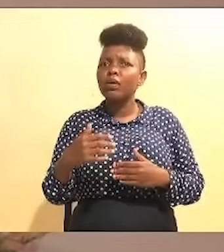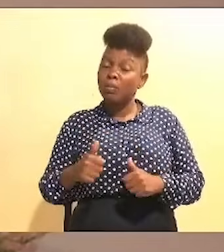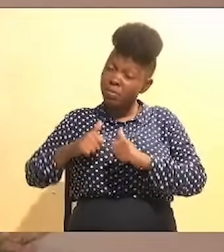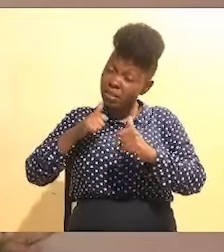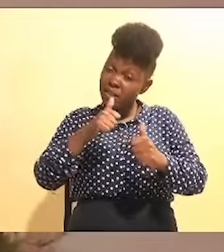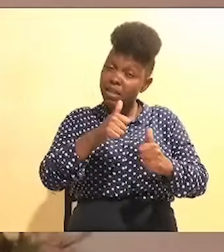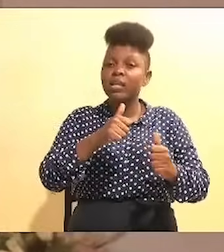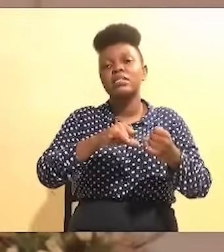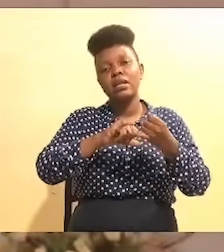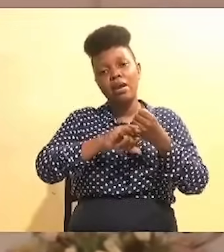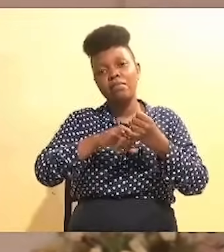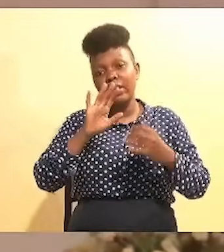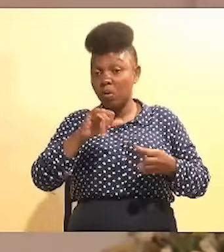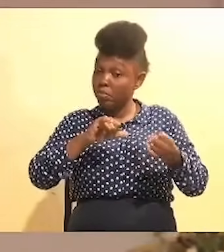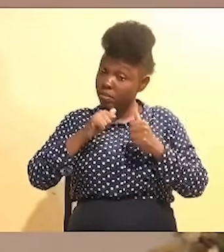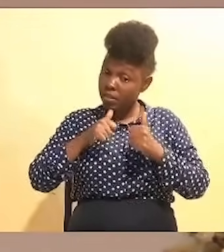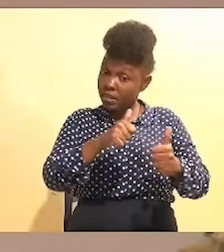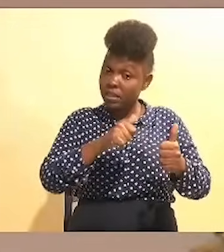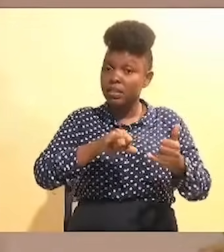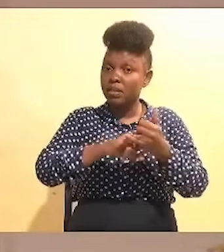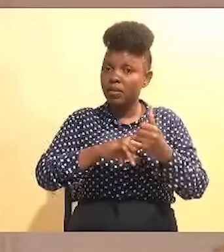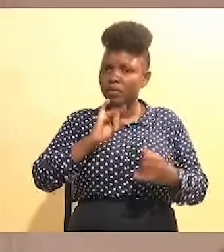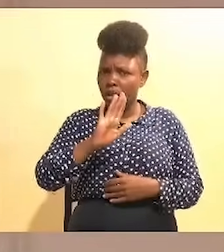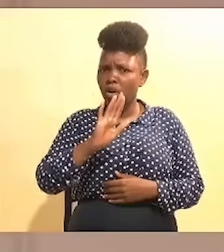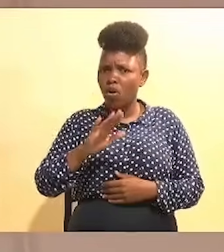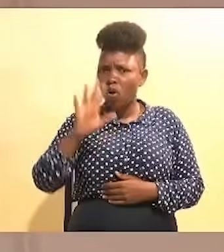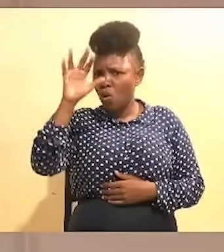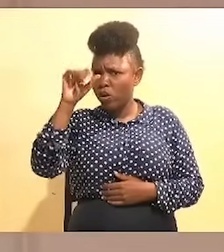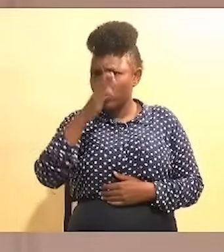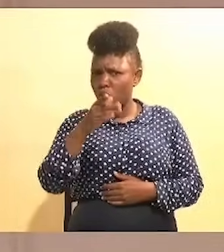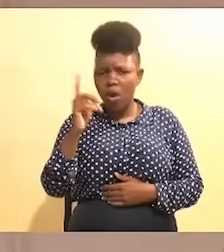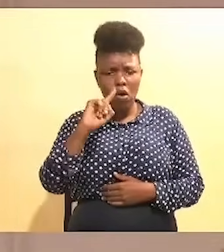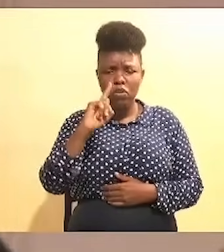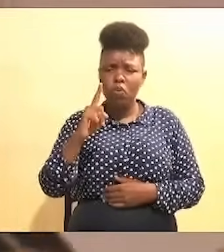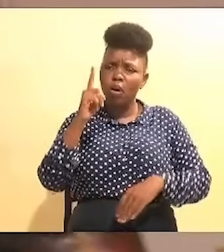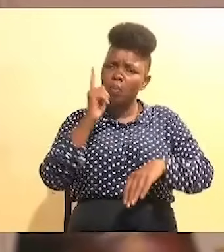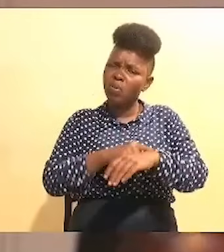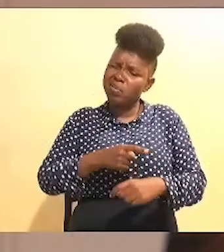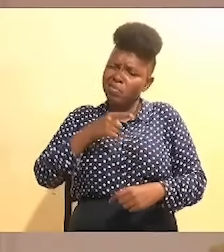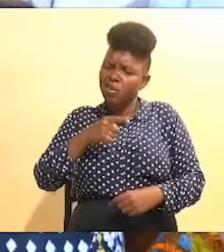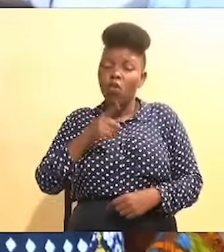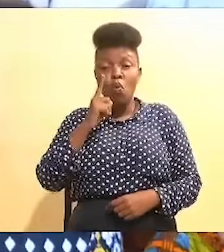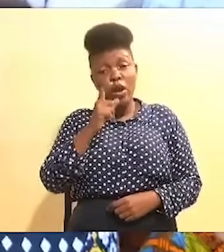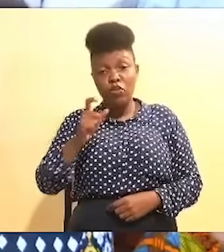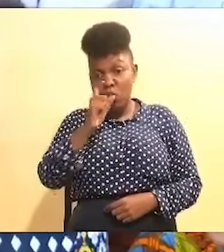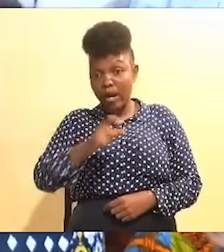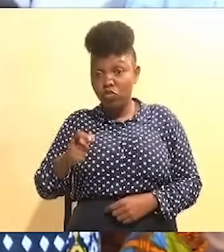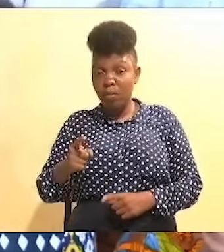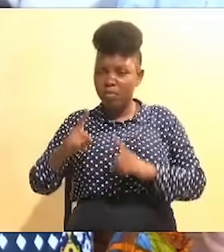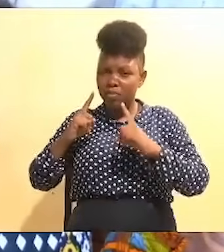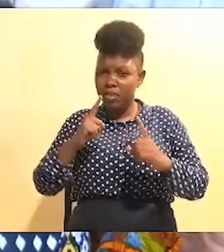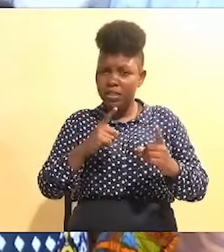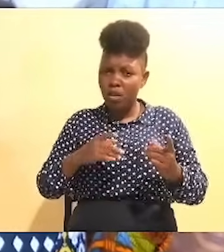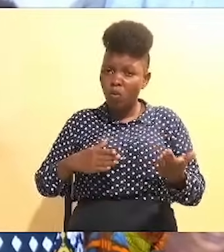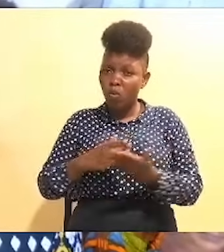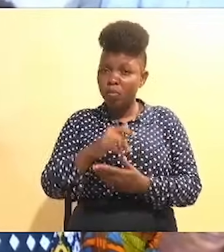yako. Msindikize rafiki yako, msindikize rafiki yako. Wito huu hautachukua muda mrefu sana. Wale ambao mnafuatilia kwa njia ya television na unajitoa